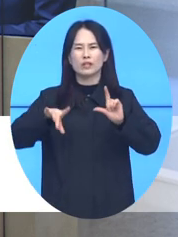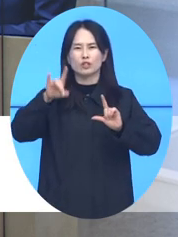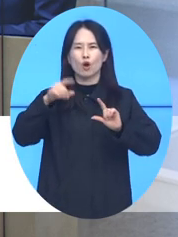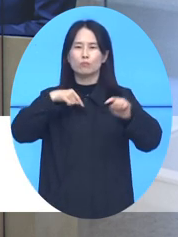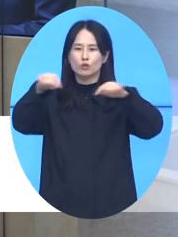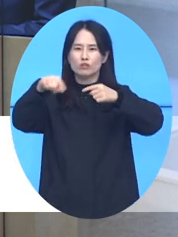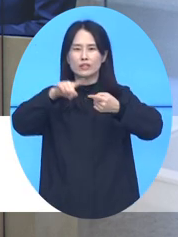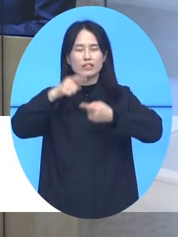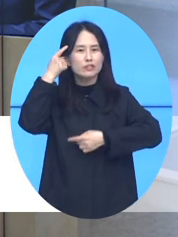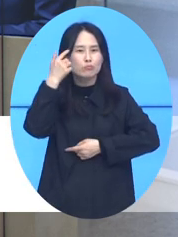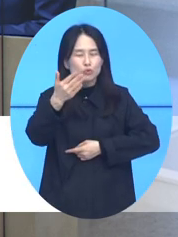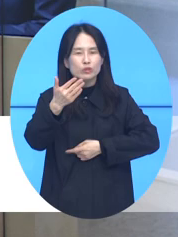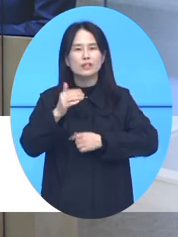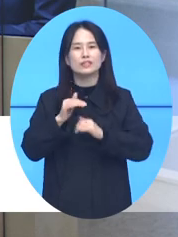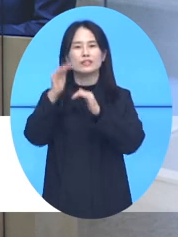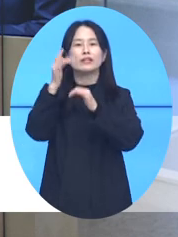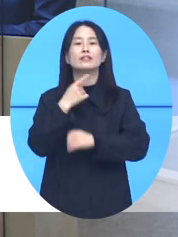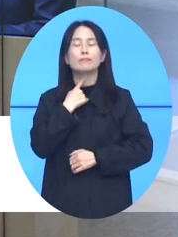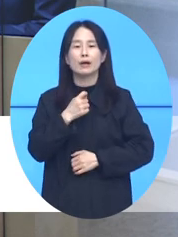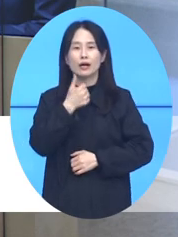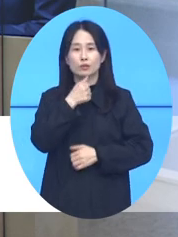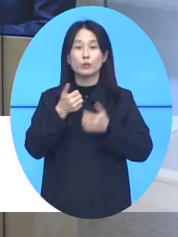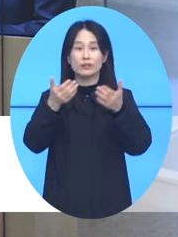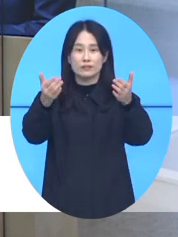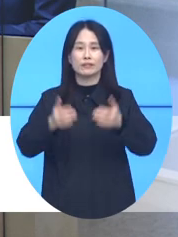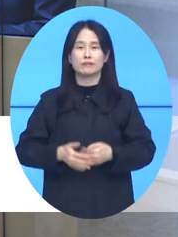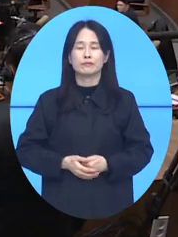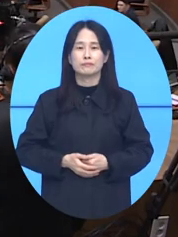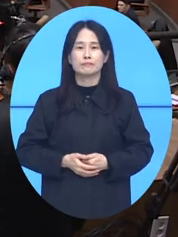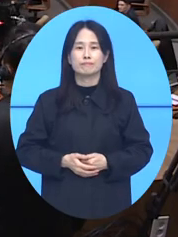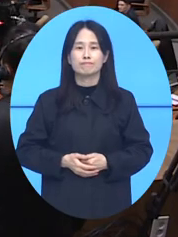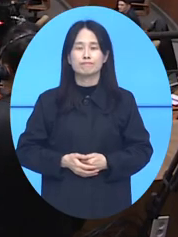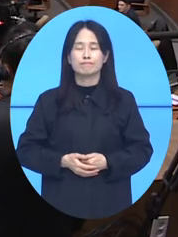질문이 진행됐습니다. 최창순 기자가 정리했습니다.